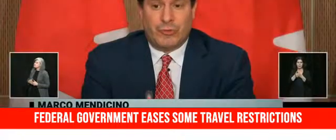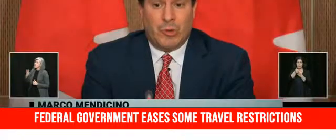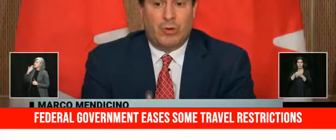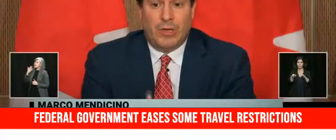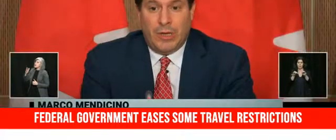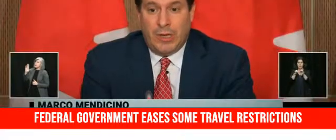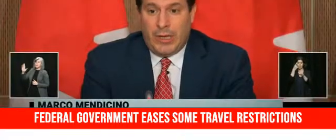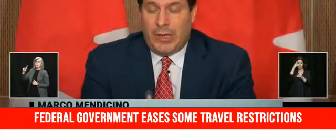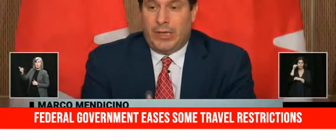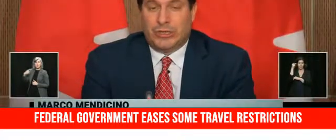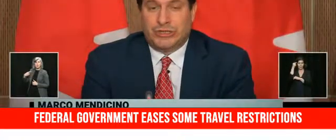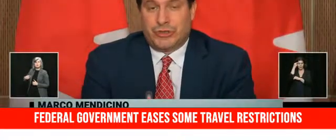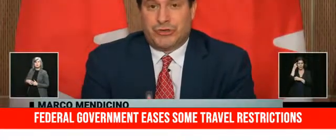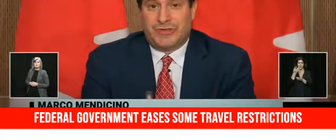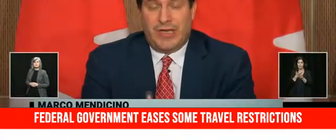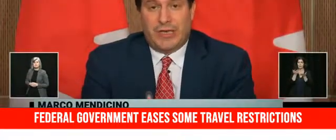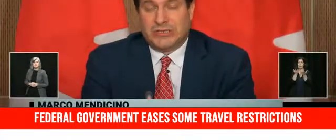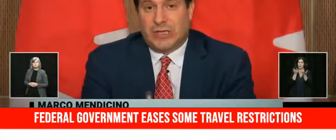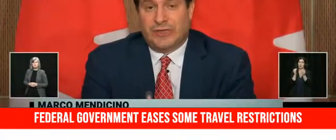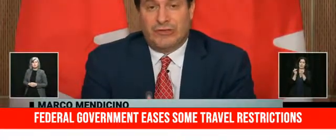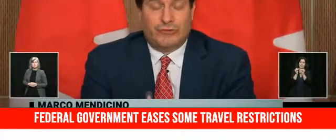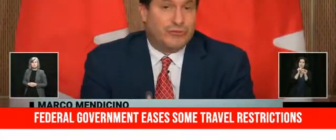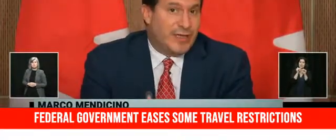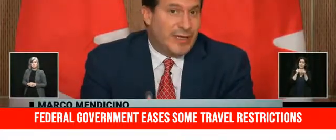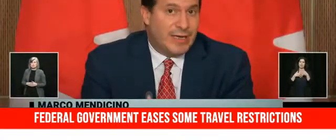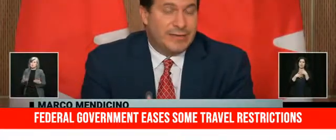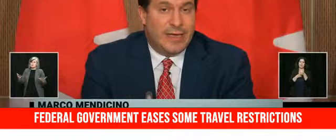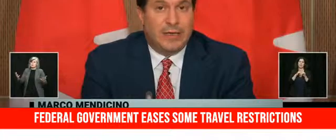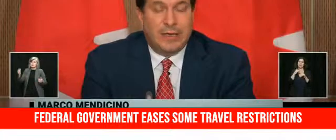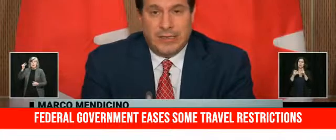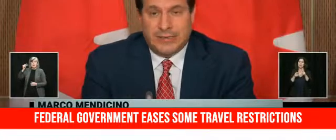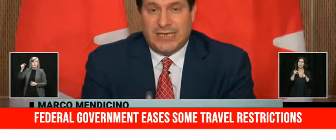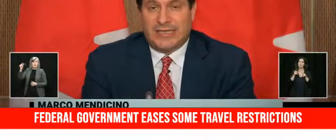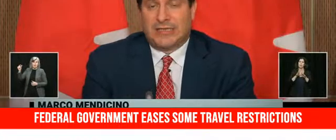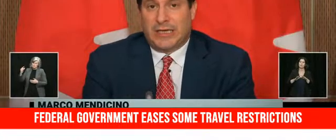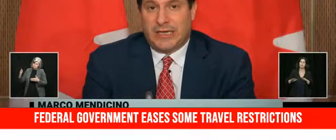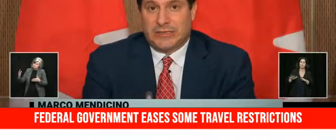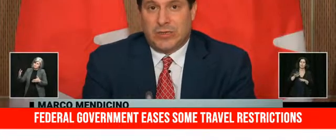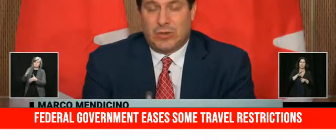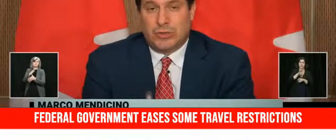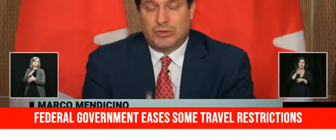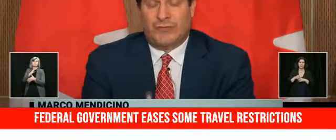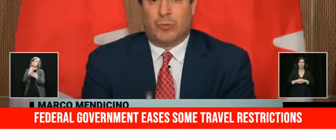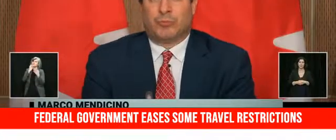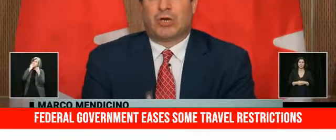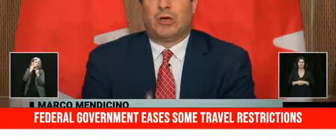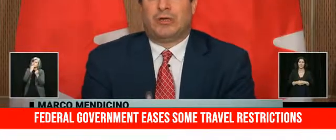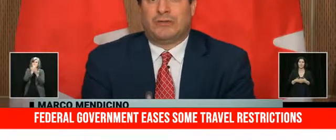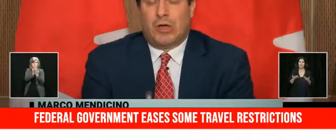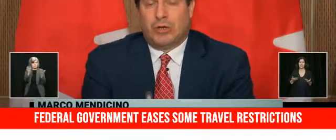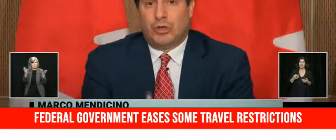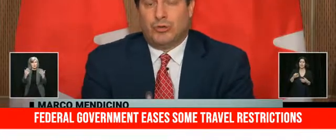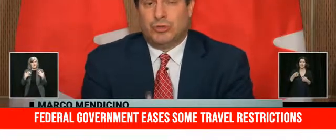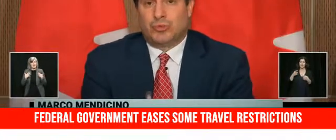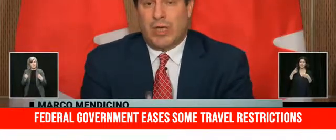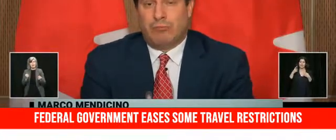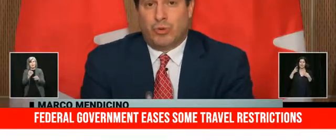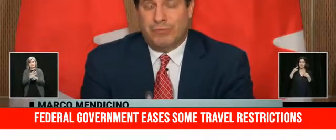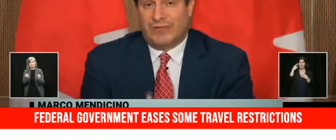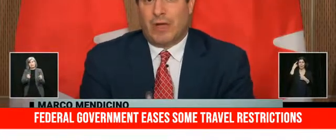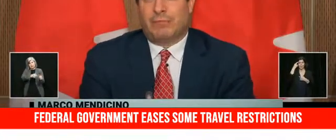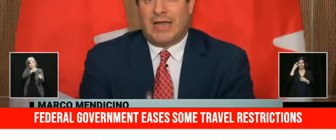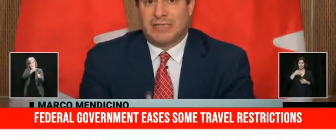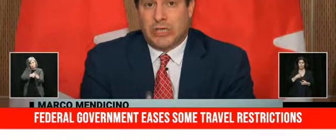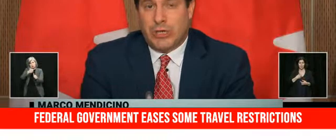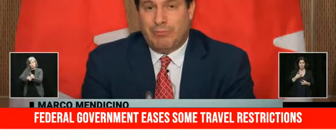notre gouvernement est la sécurité et la santé de tous les Canadiens. Ça, c'est la raison que nous avons pris le temps que nous avons besoin